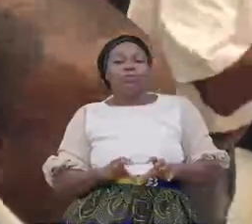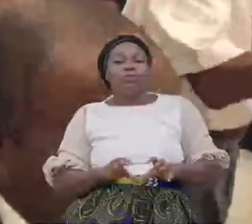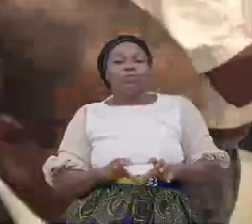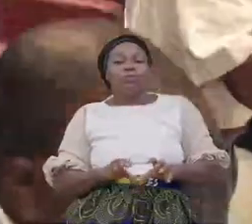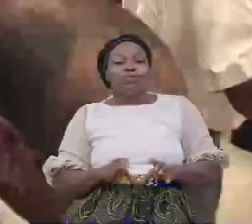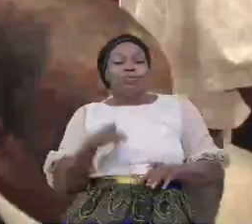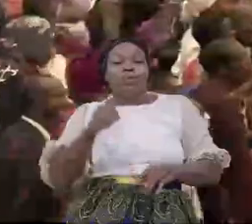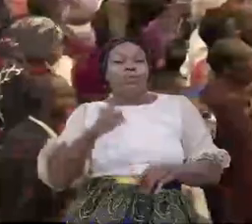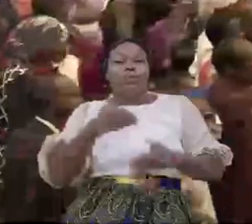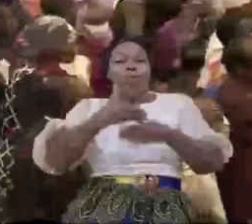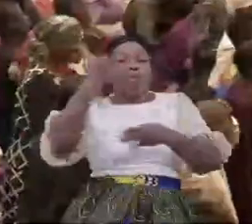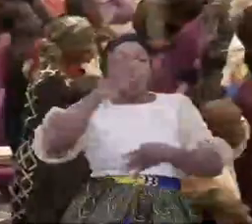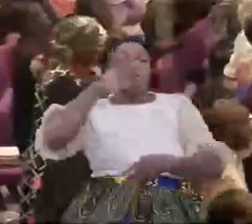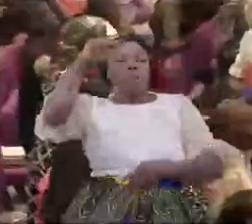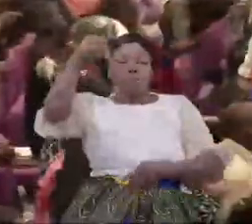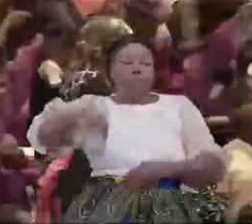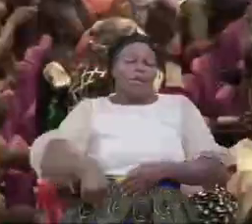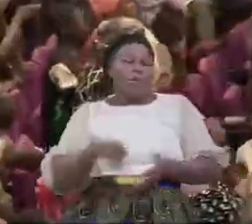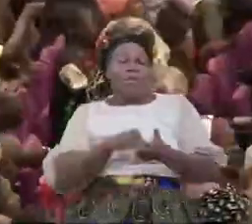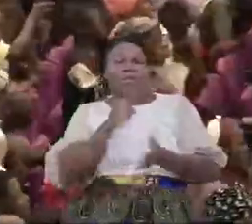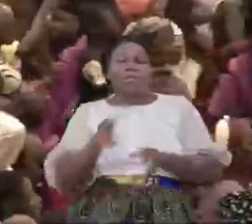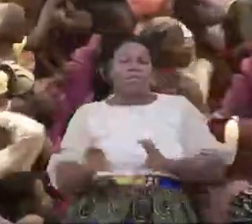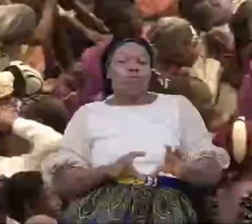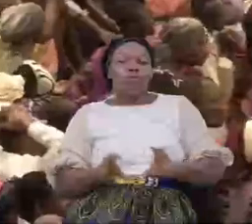Les murailles de Jéricho sont tombées. C'est fait.